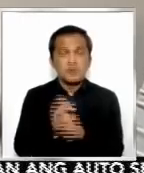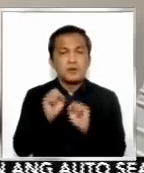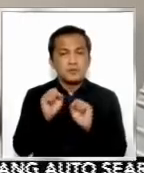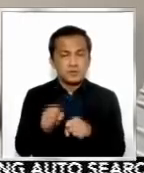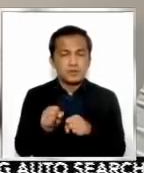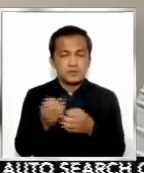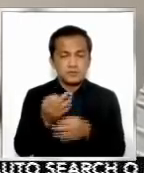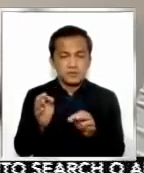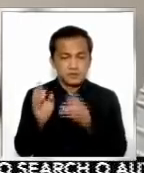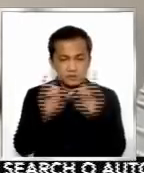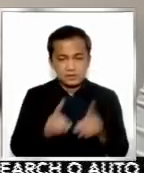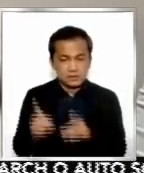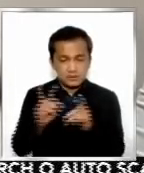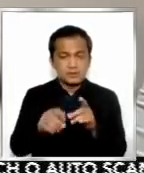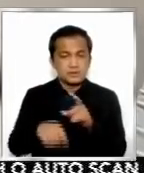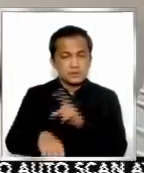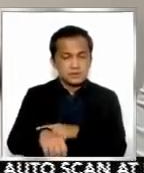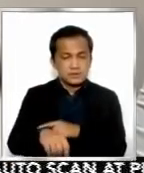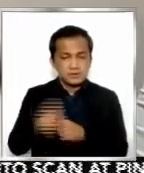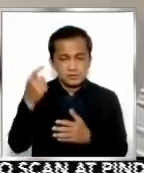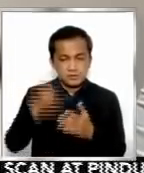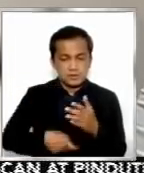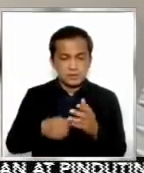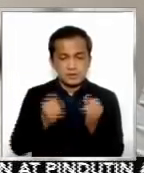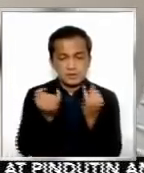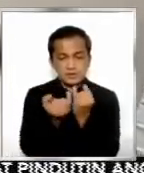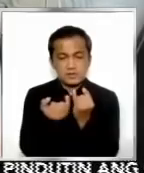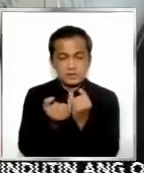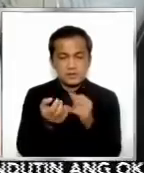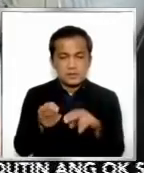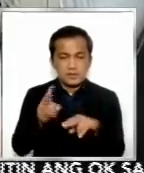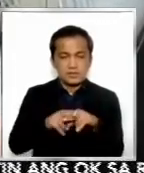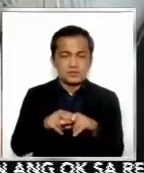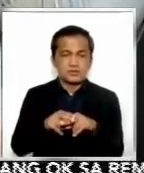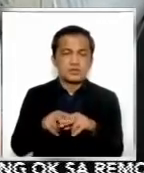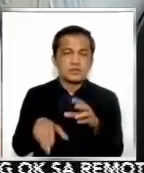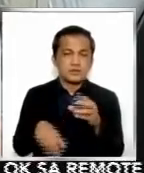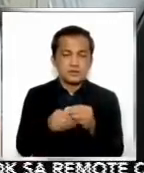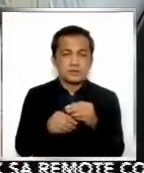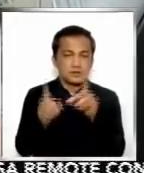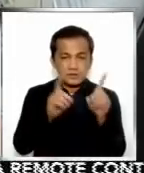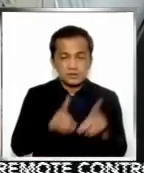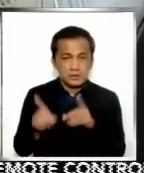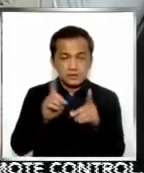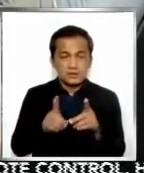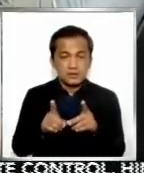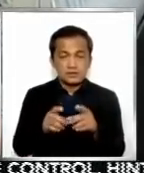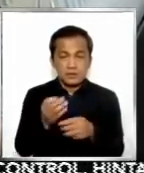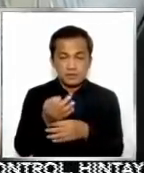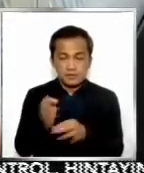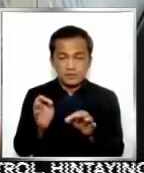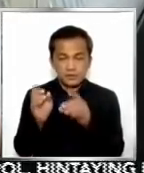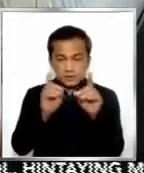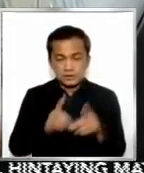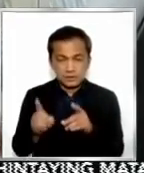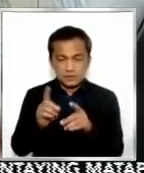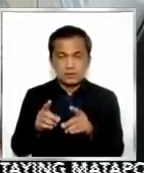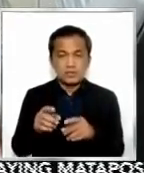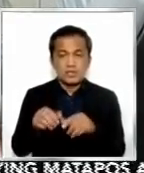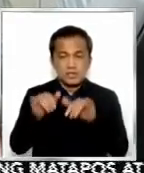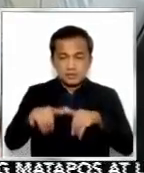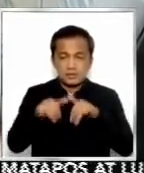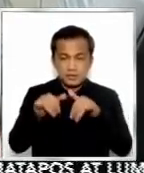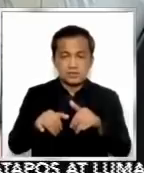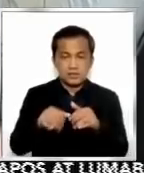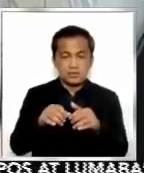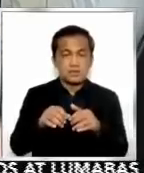panahong ito, dapat sagot pa rin ng PhilHealth ang karagdagang sessions. Ang mga libreng dialysis sessions, habang nasa state of calamity ang bansa dahil